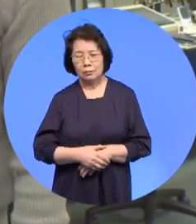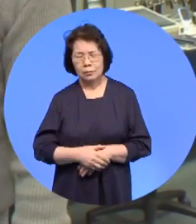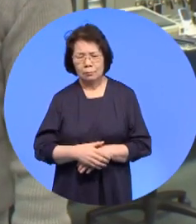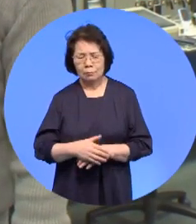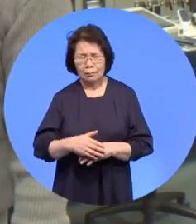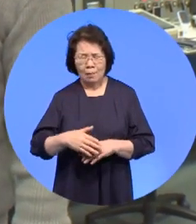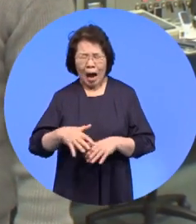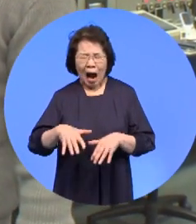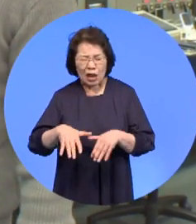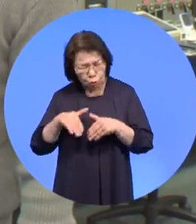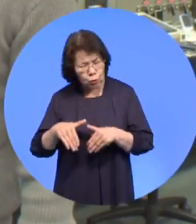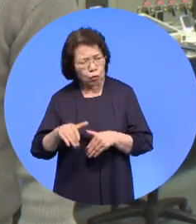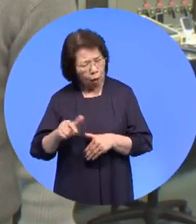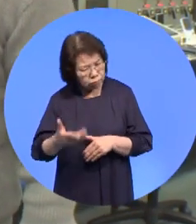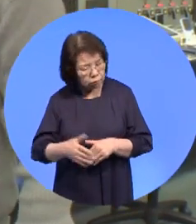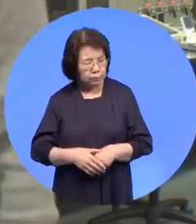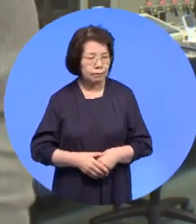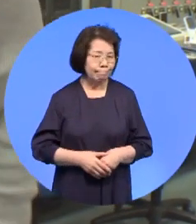か